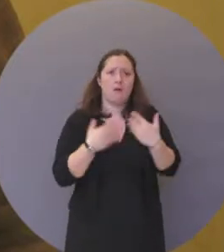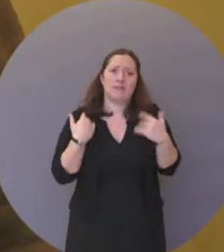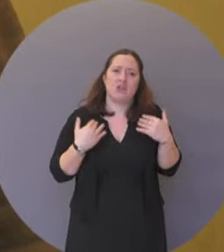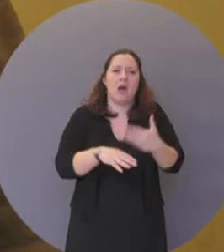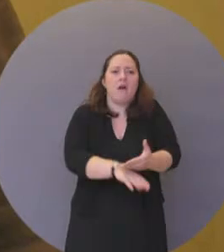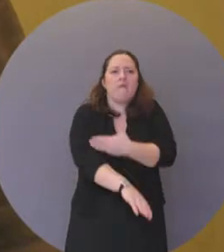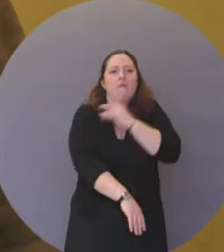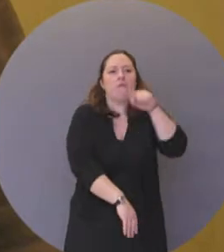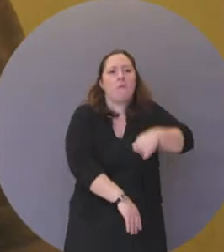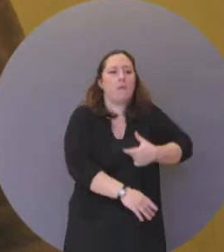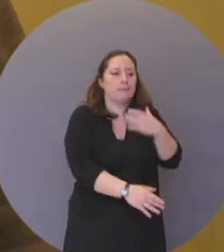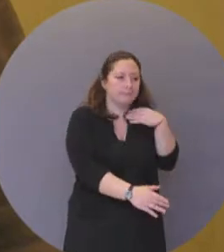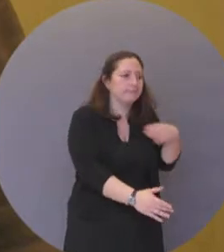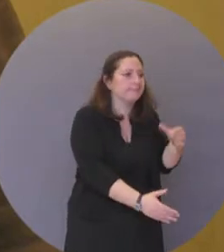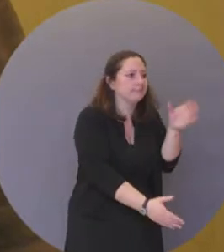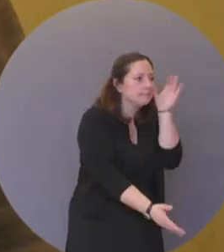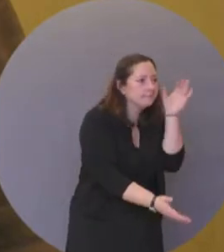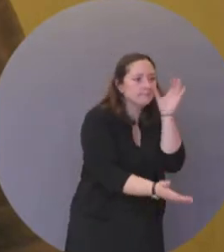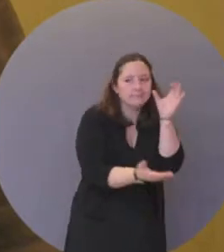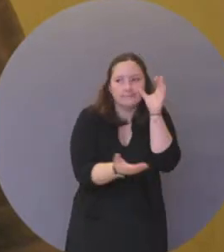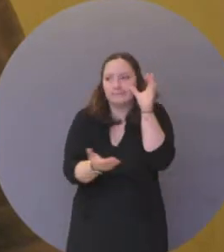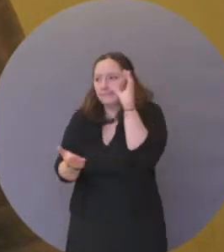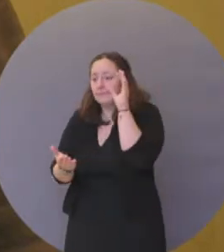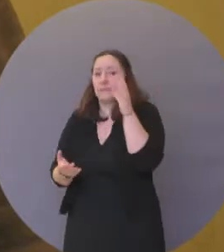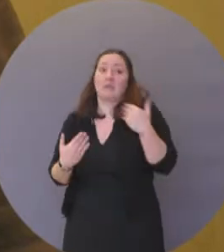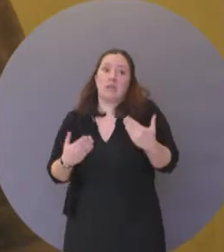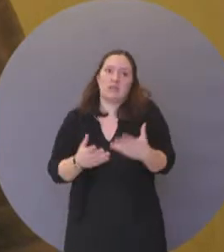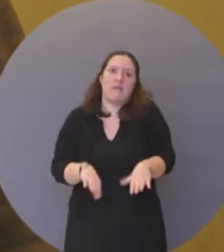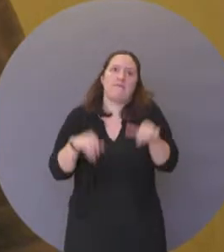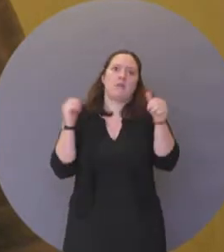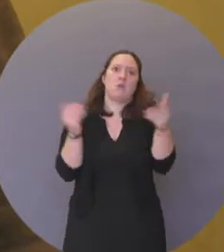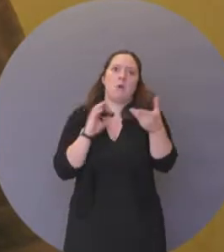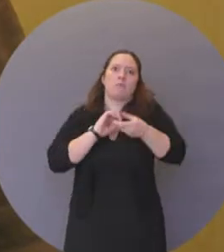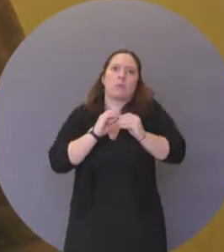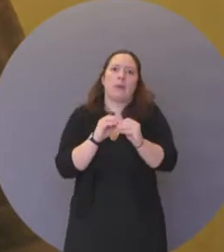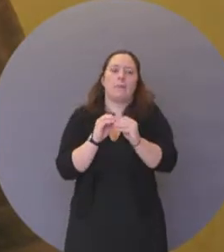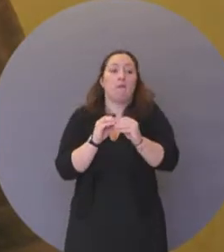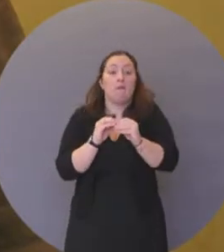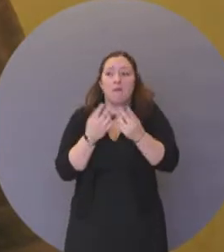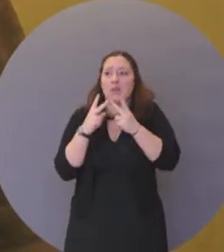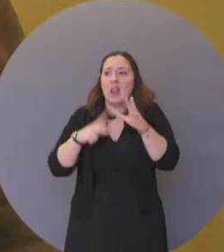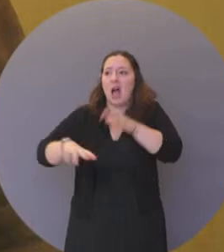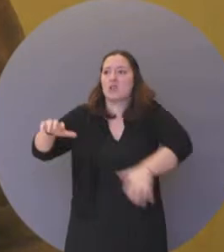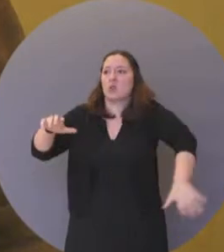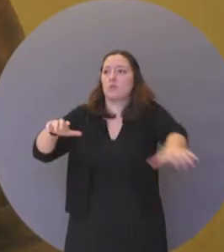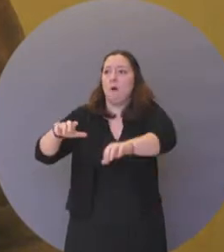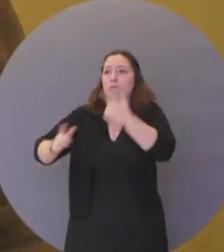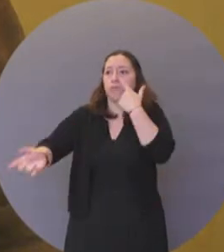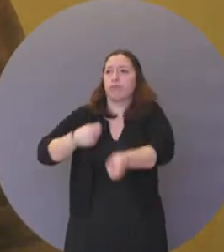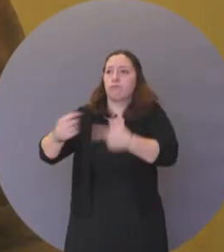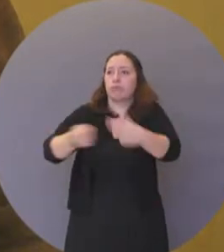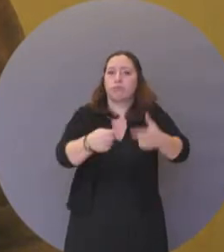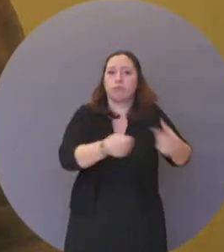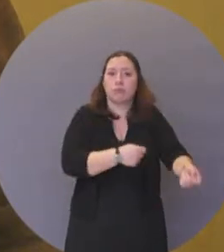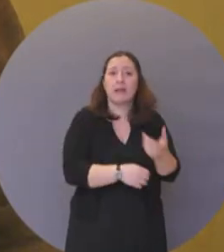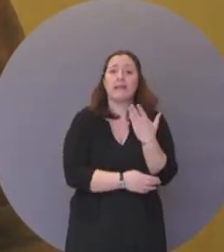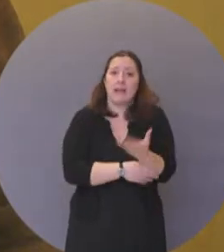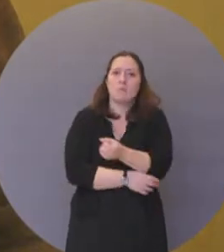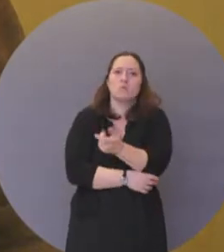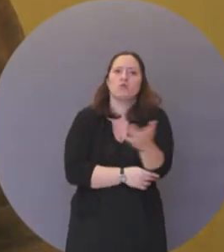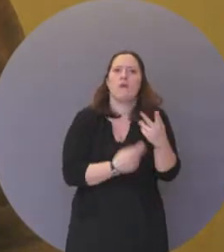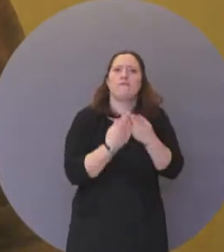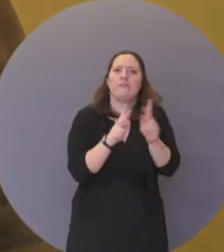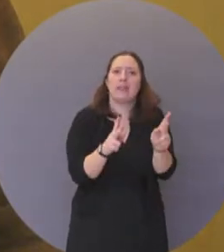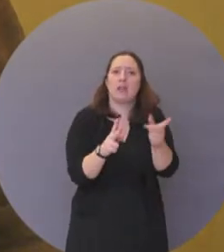et dans pratiquement toutes les communes y compris les communes qui pouvaient être pilotés par des gens avec